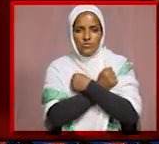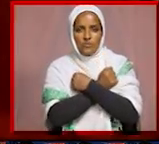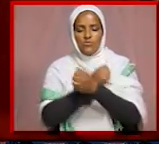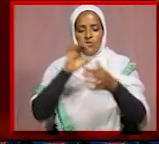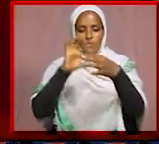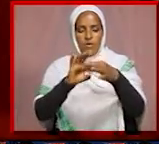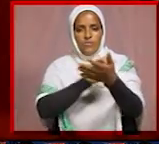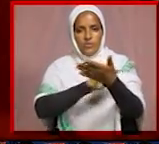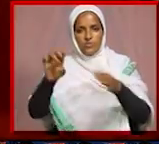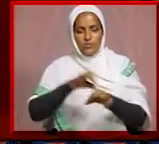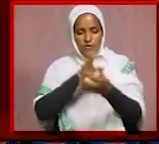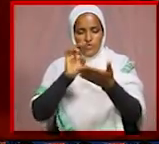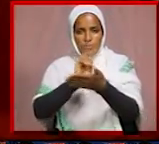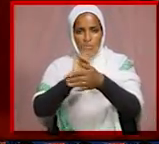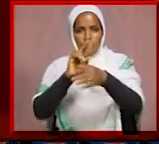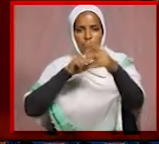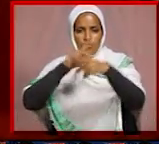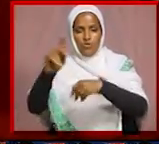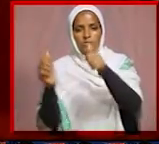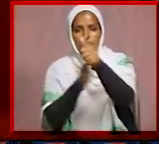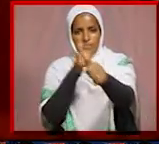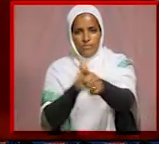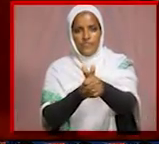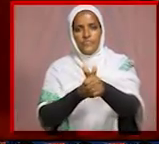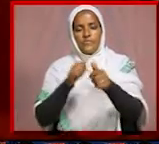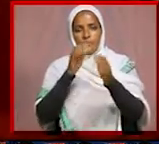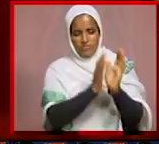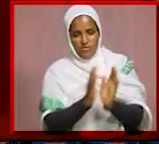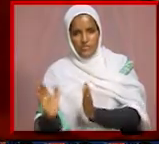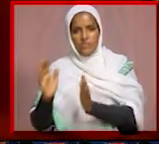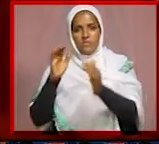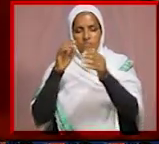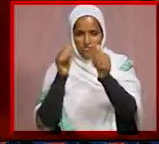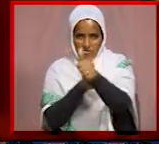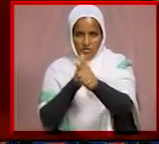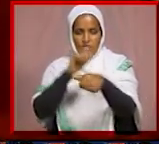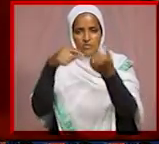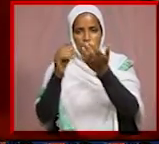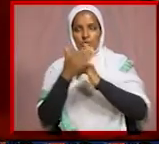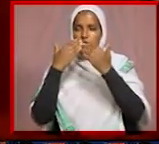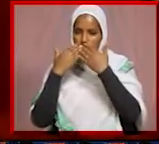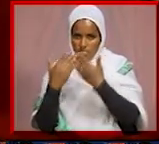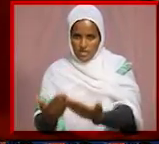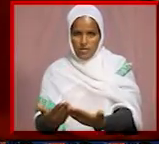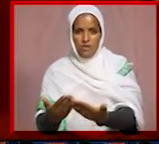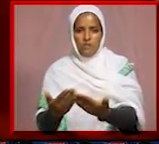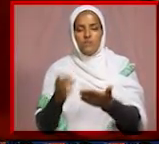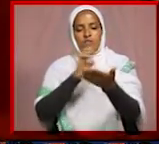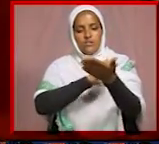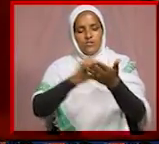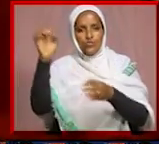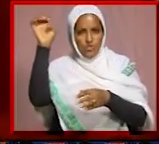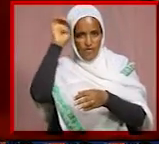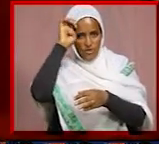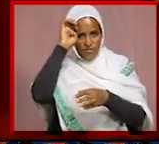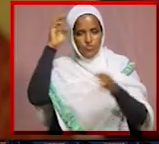የተወደዳችሁ የማኅበረ ቅዱሳን መንፈሳዊ ቴሌቪዥን መርሃ ግብር ተከታታዮች መሰናዶቻችንን እየተከታተላችሁ ስለሆነ እናመሰግናለን። ቅዱስ